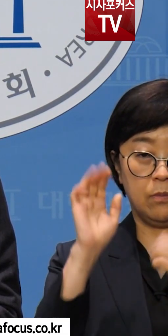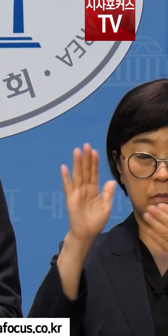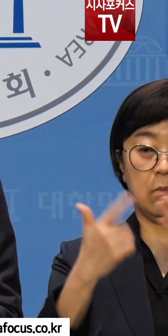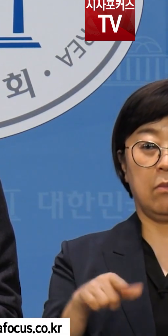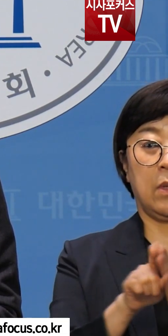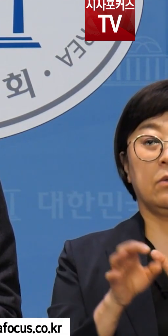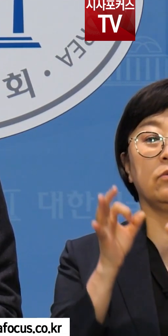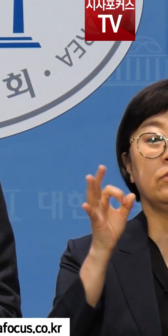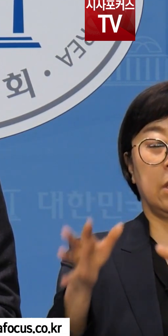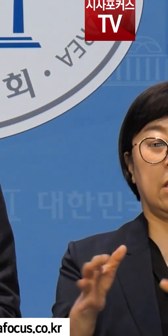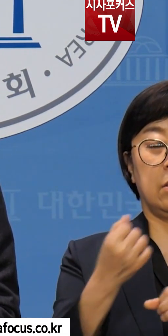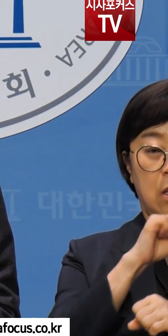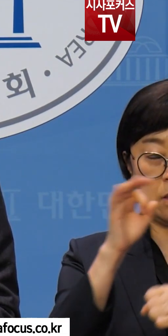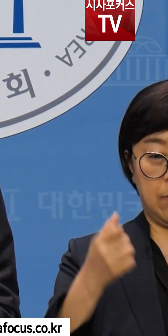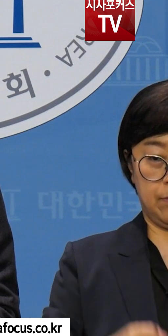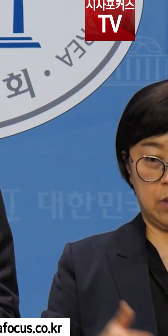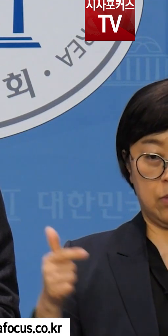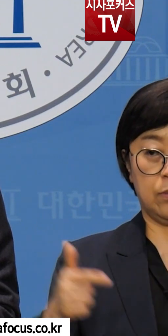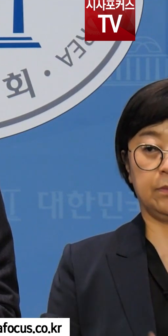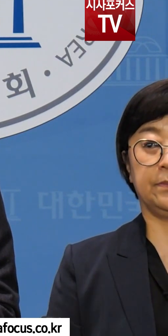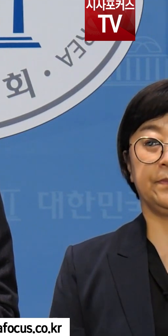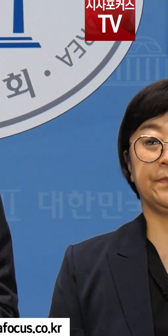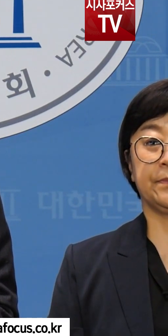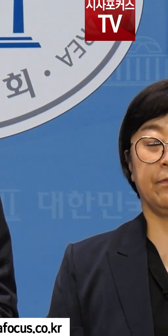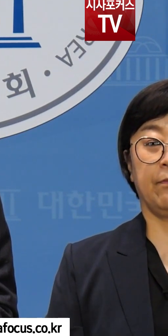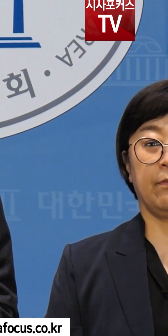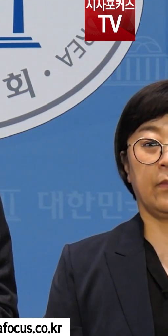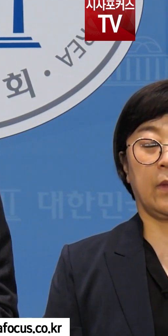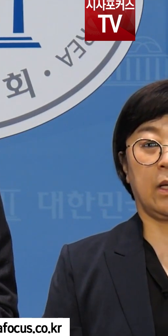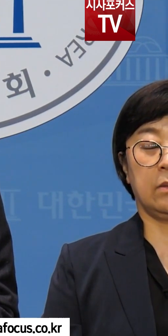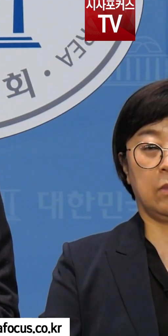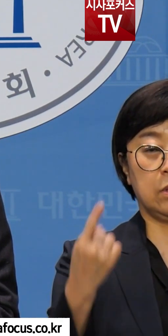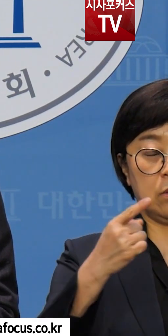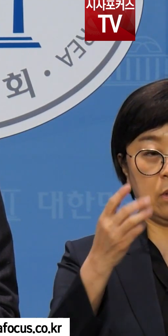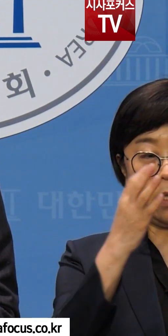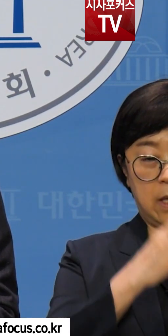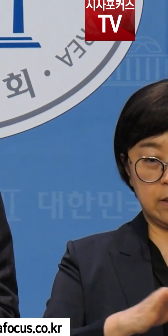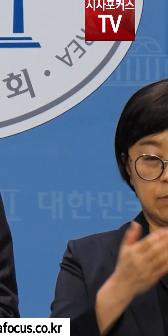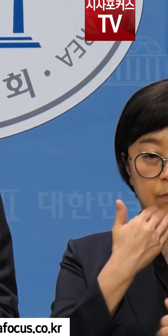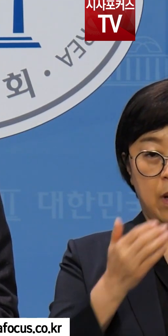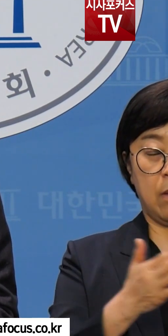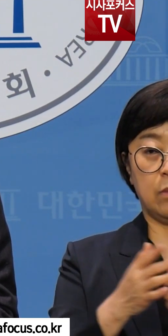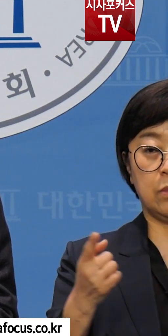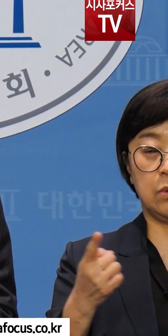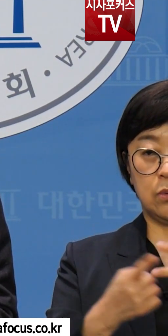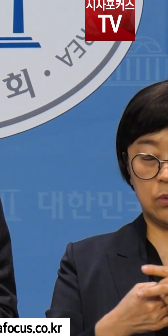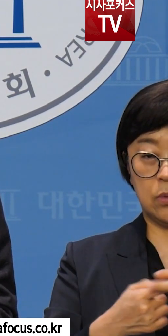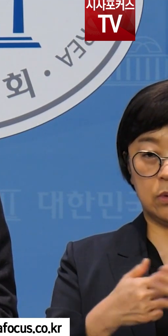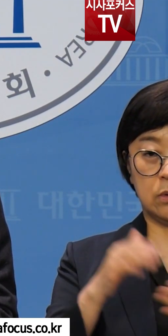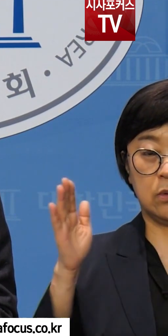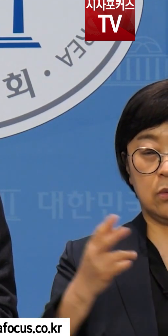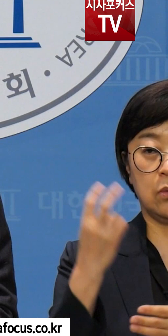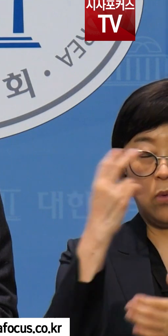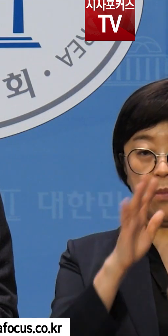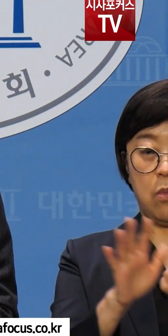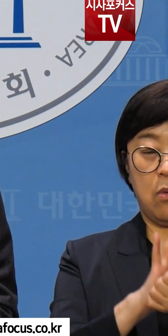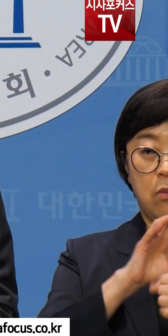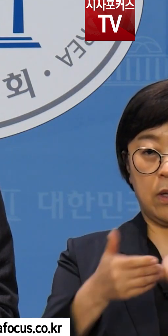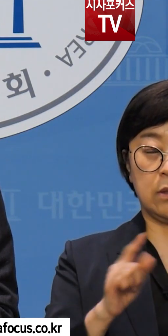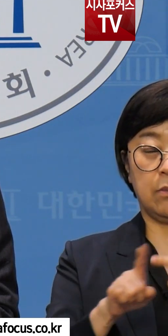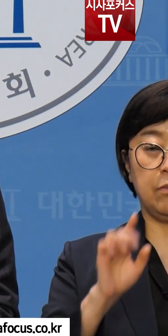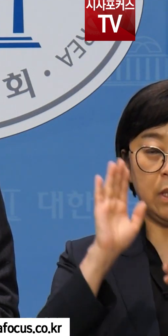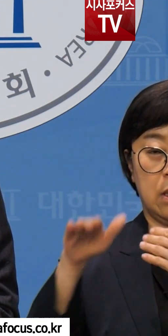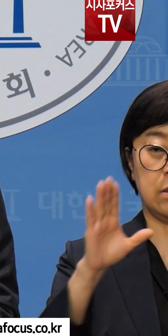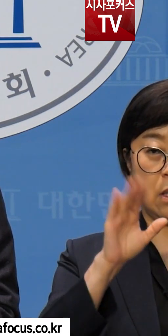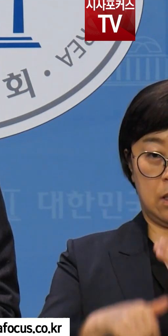위해 투자하는 예산 늘려야 할 것입니다. 천원의 아침밥이라든지 초등 돌봄 과일 간식 지원과 같이 미래 세대의